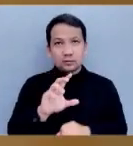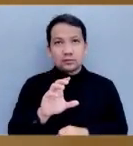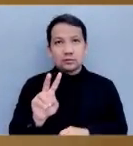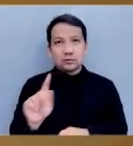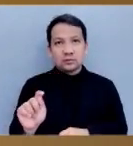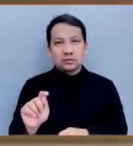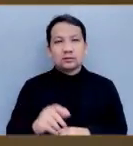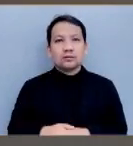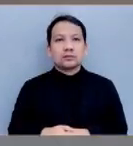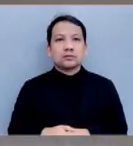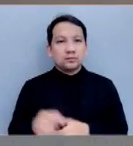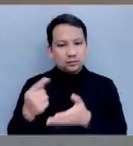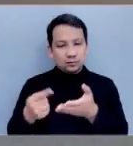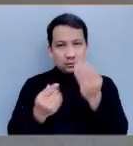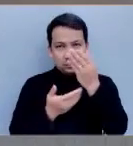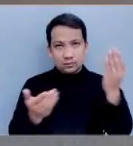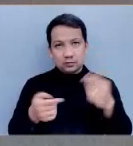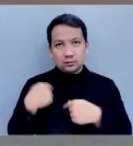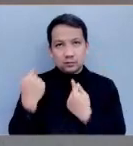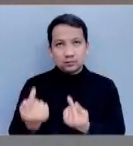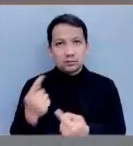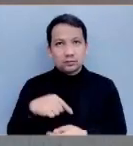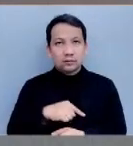Lumalabas, nag-surveillance sila bago isagawa yung